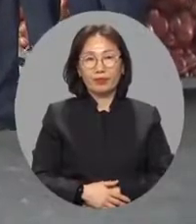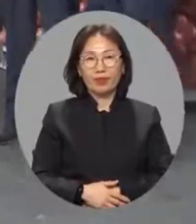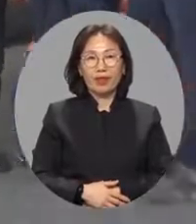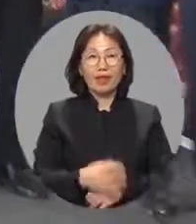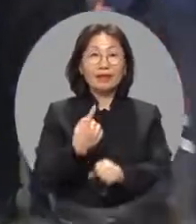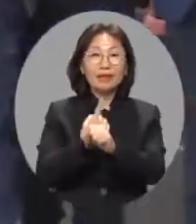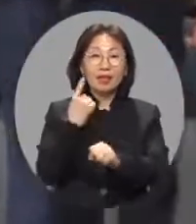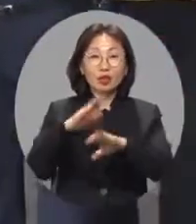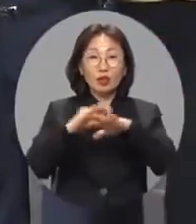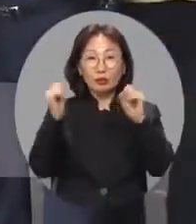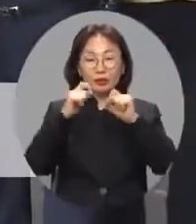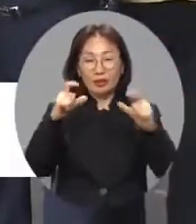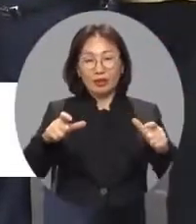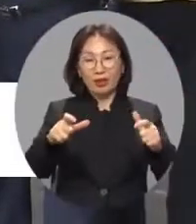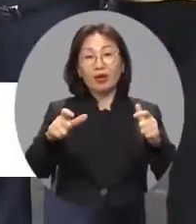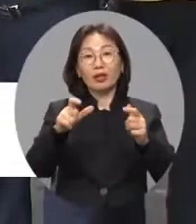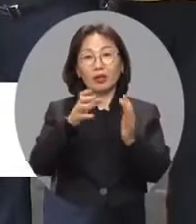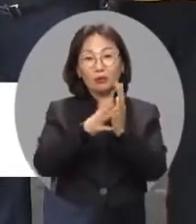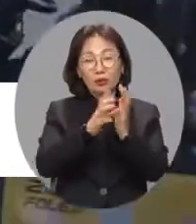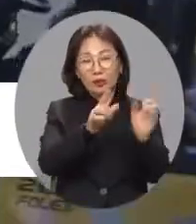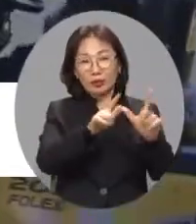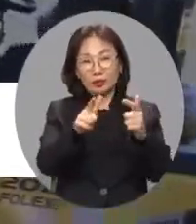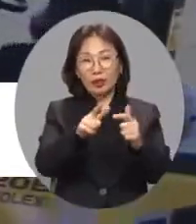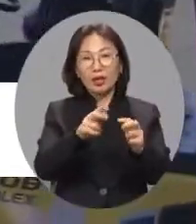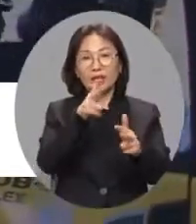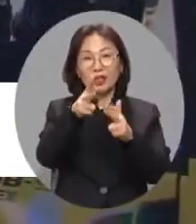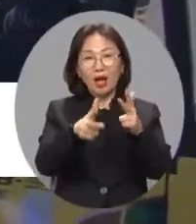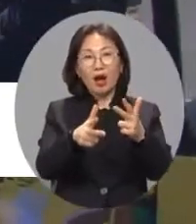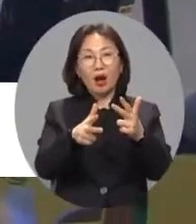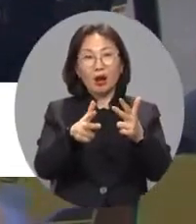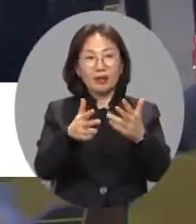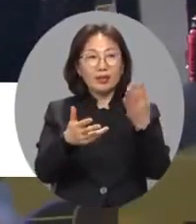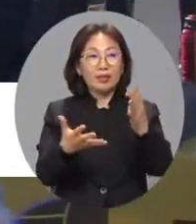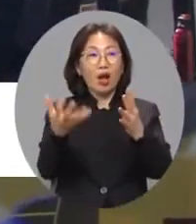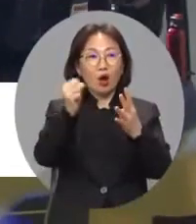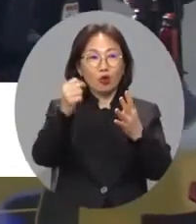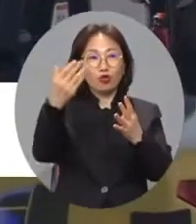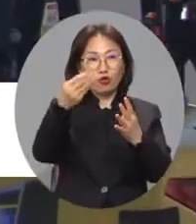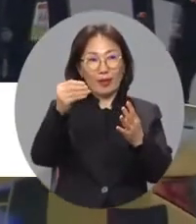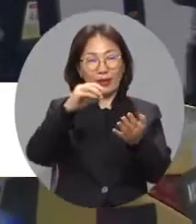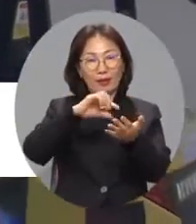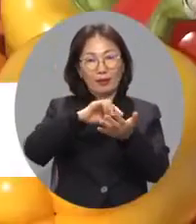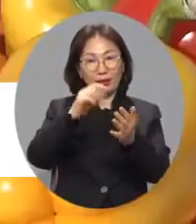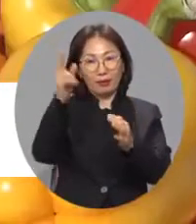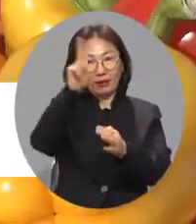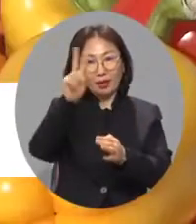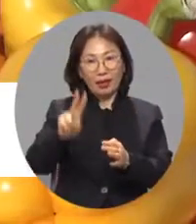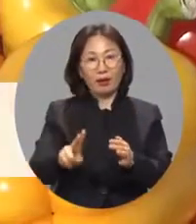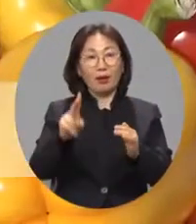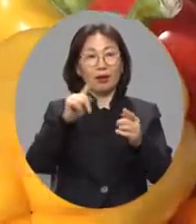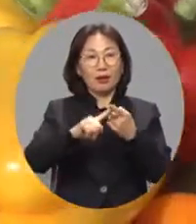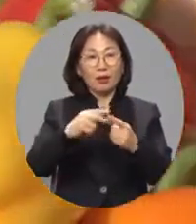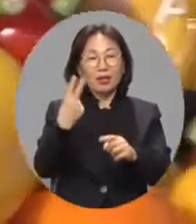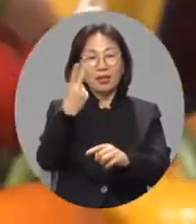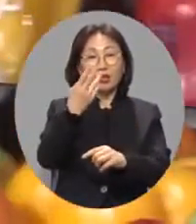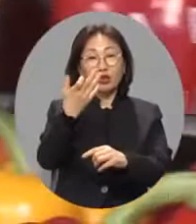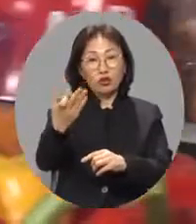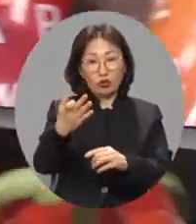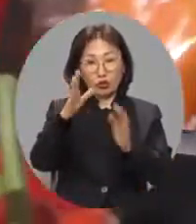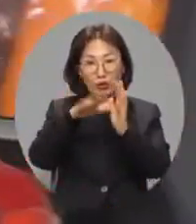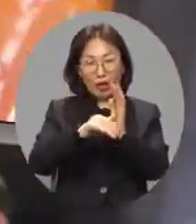지난해 전라북도의 농수산식품 수출액은 4억 9만 달러. 3억 8천만 달러였던 지난 2019년